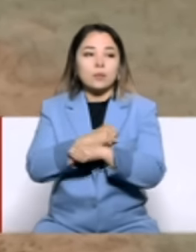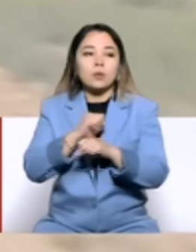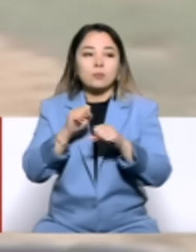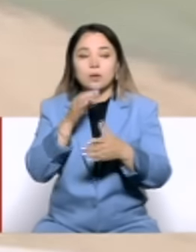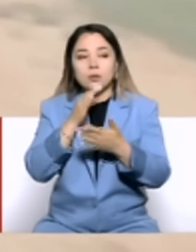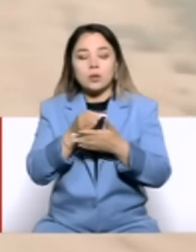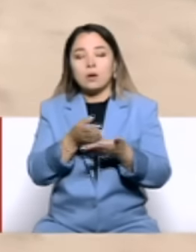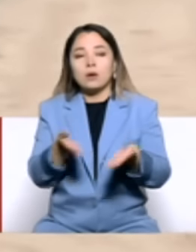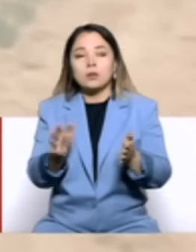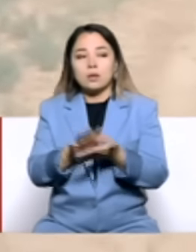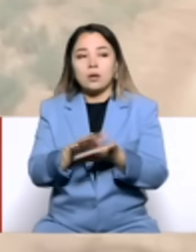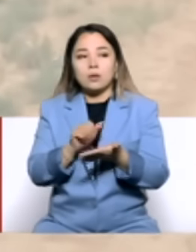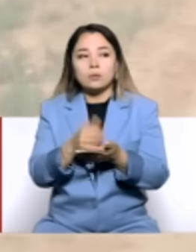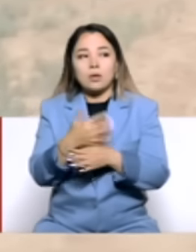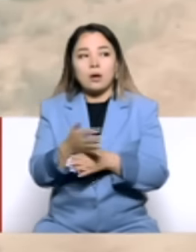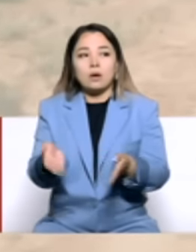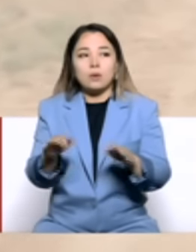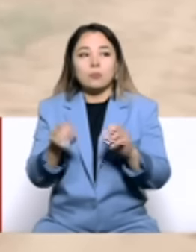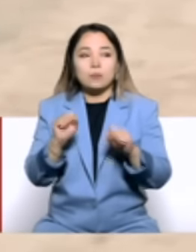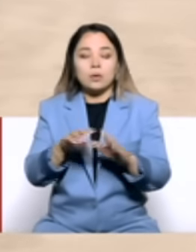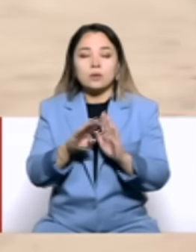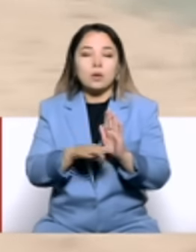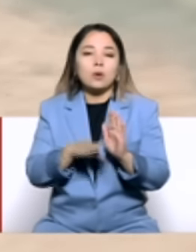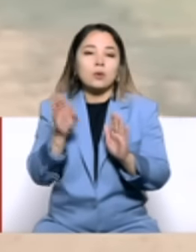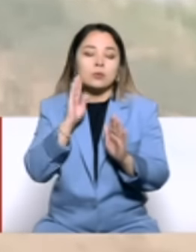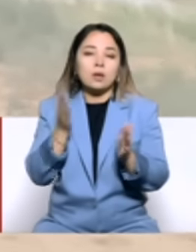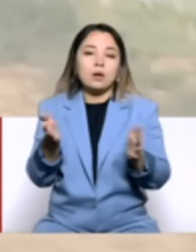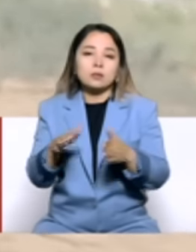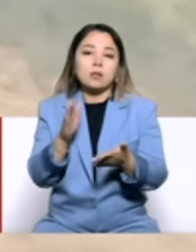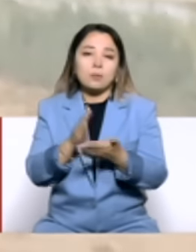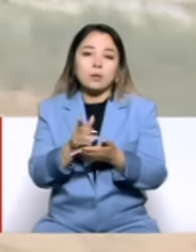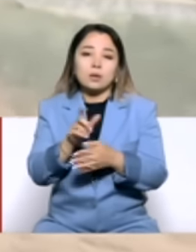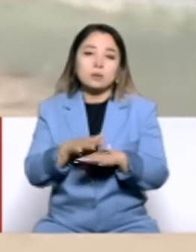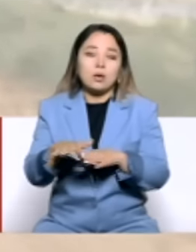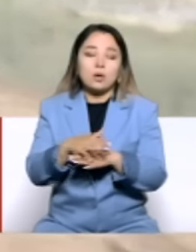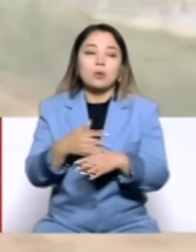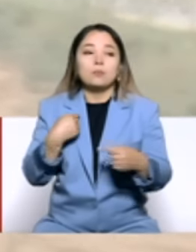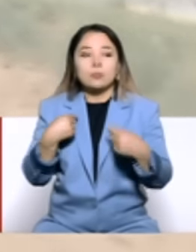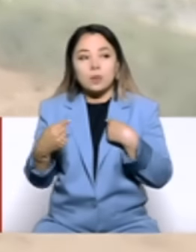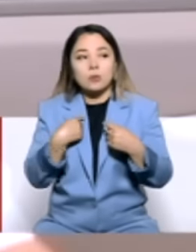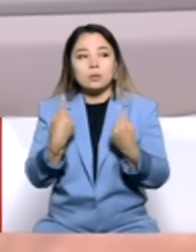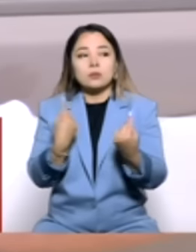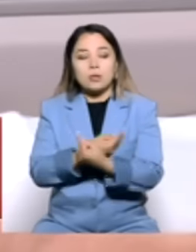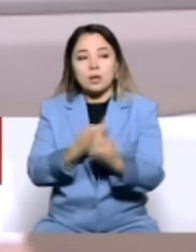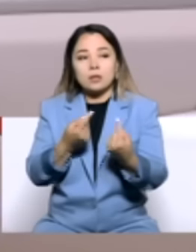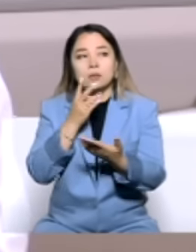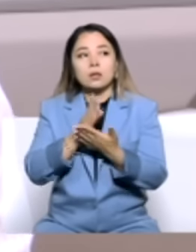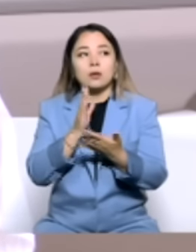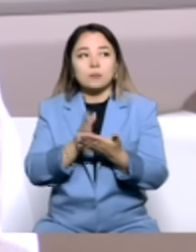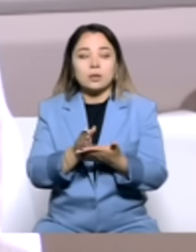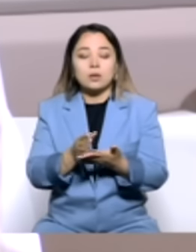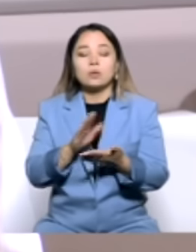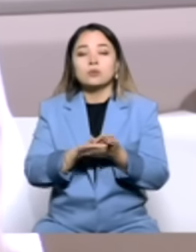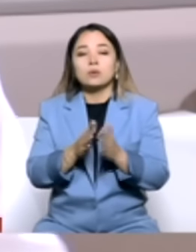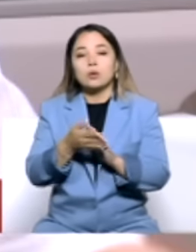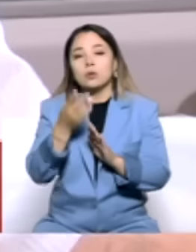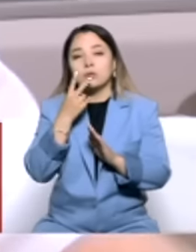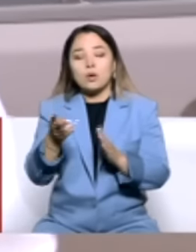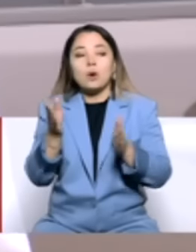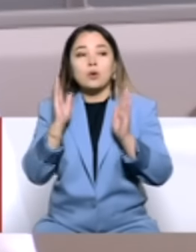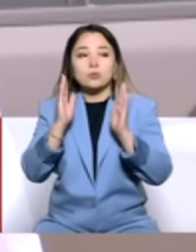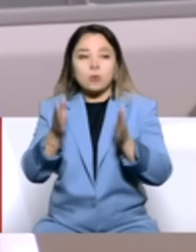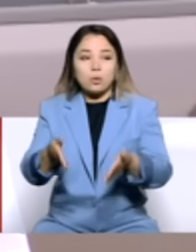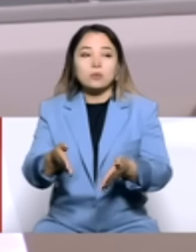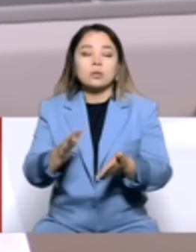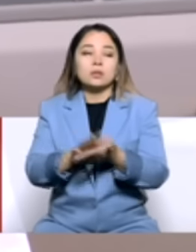далада қаласыз. Кей тұстары әлі су астында жатыр. Жергілікті жұрт амалдың жоқтығынан жүреді. Жолды тасыған көлікті жағалай